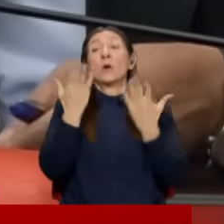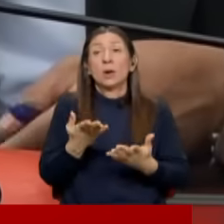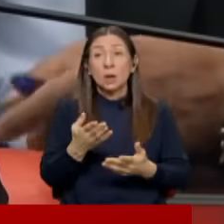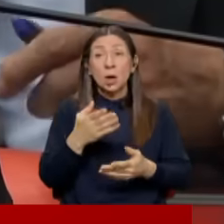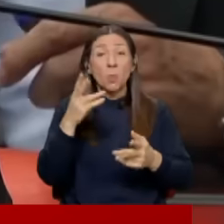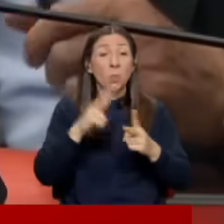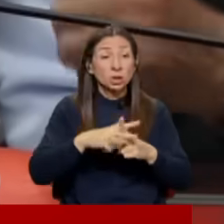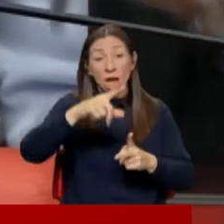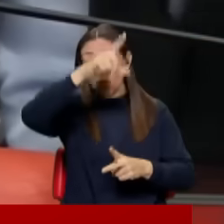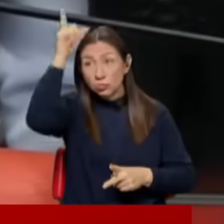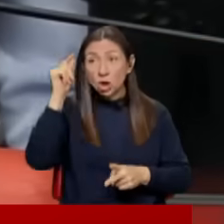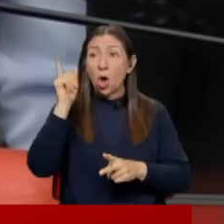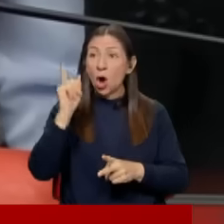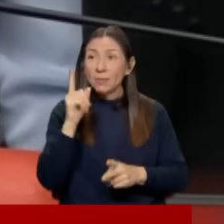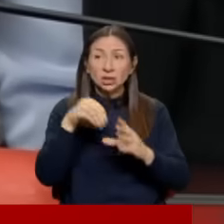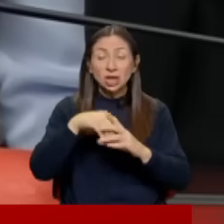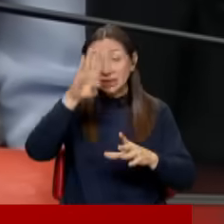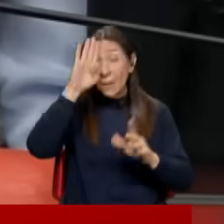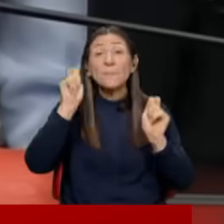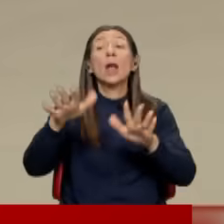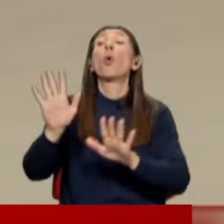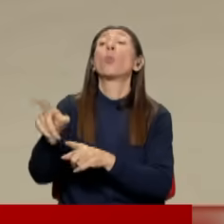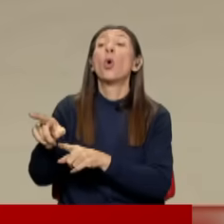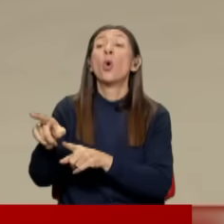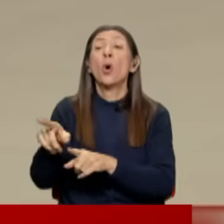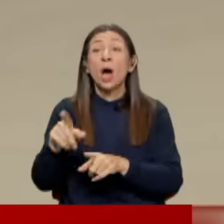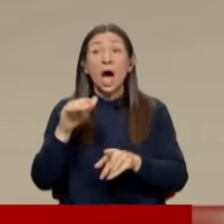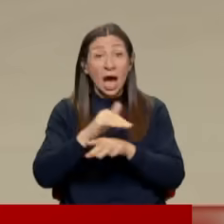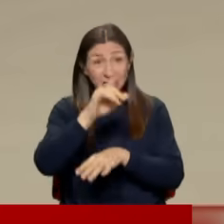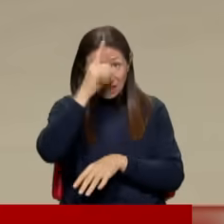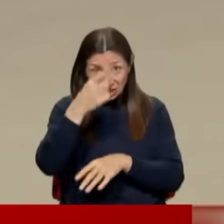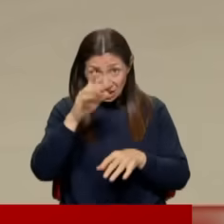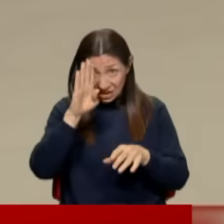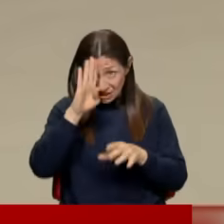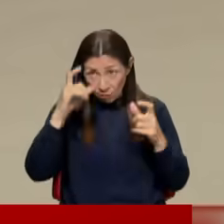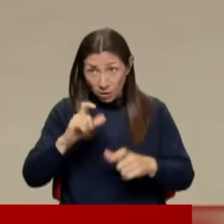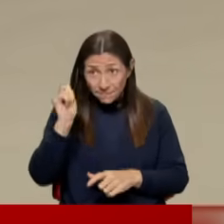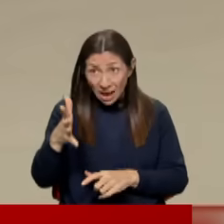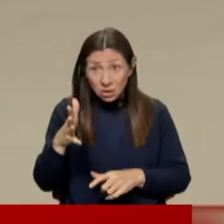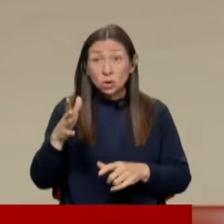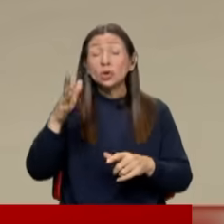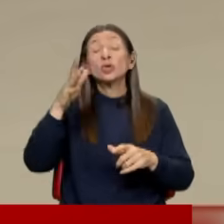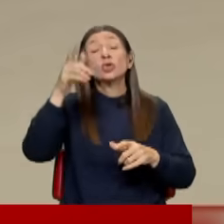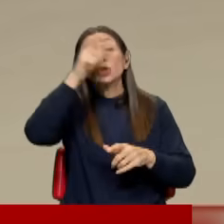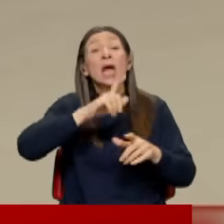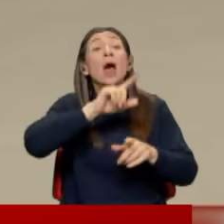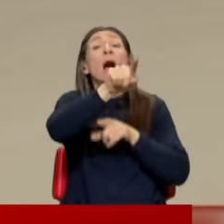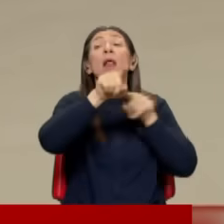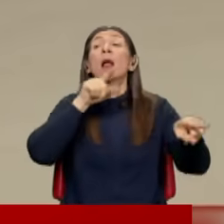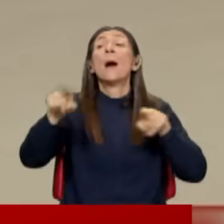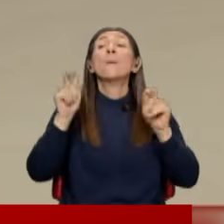için, polis için, öğretmen için İstanbul'da hayat pahalılığı yok mu? Hayat sadece İstanbul'da mı pahalı? Ülkenin dört bir